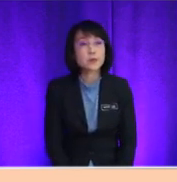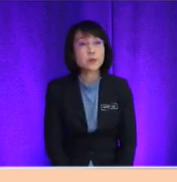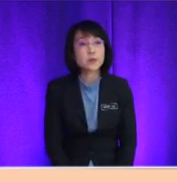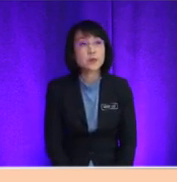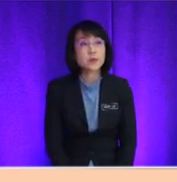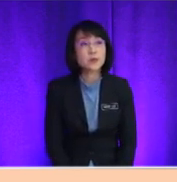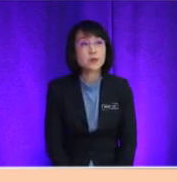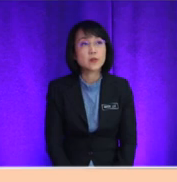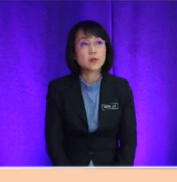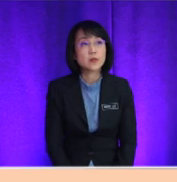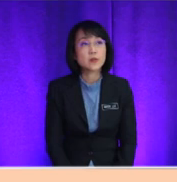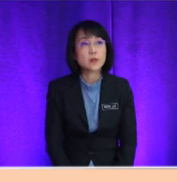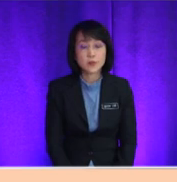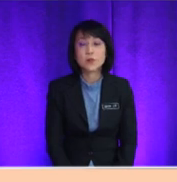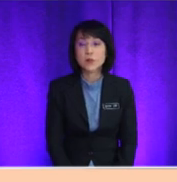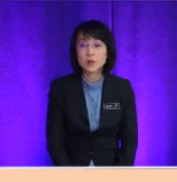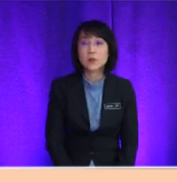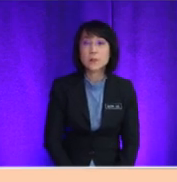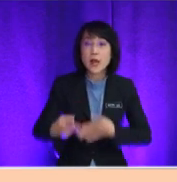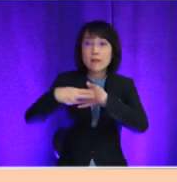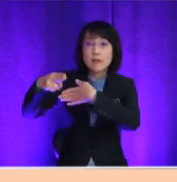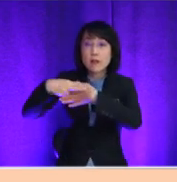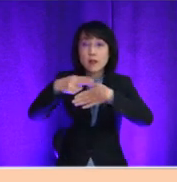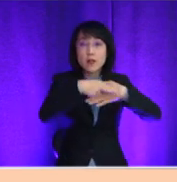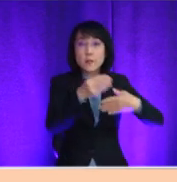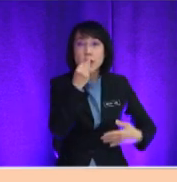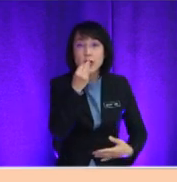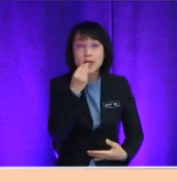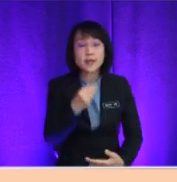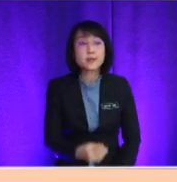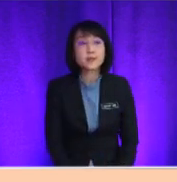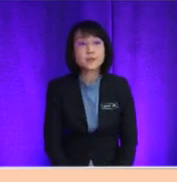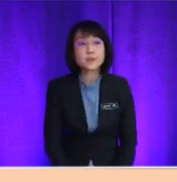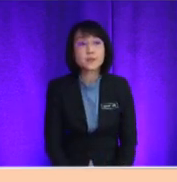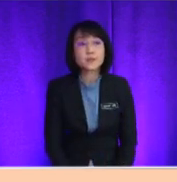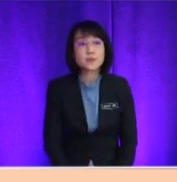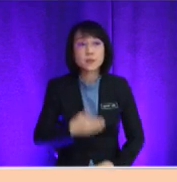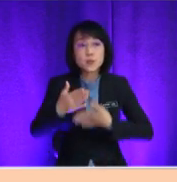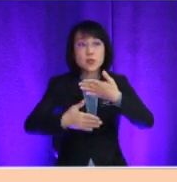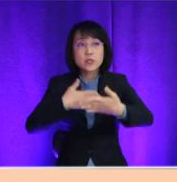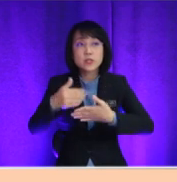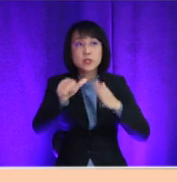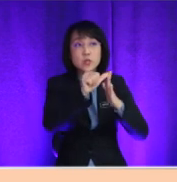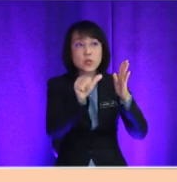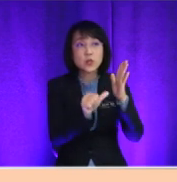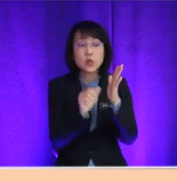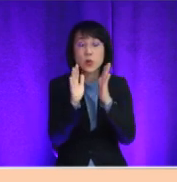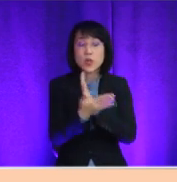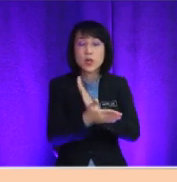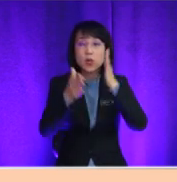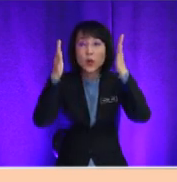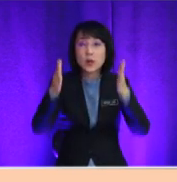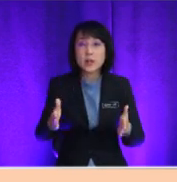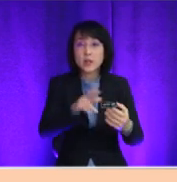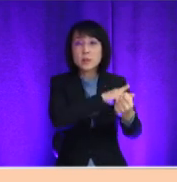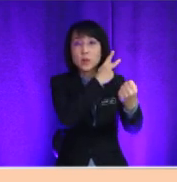makanan Bagaimana makanan itu diambil diangkut makanan itu dan porsi dia tetap beraturan oleh pihak berkuasa ada lagi beberapa